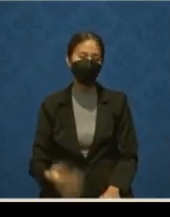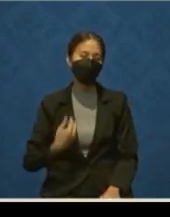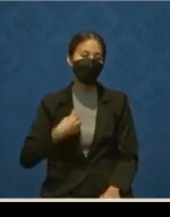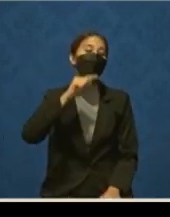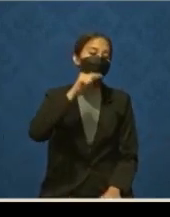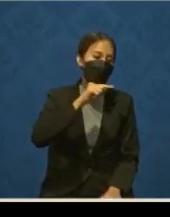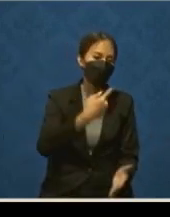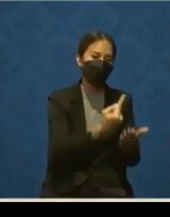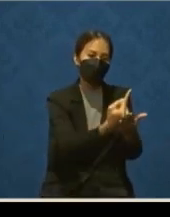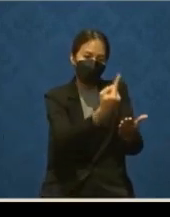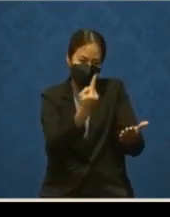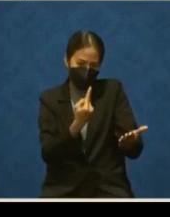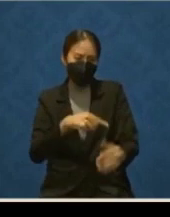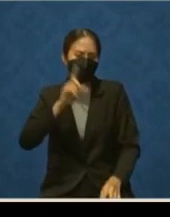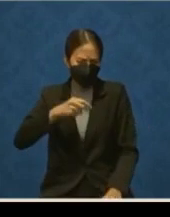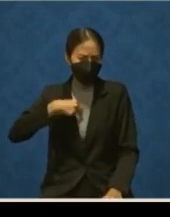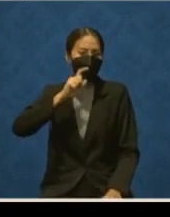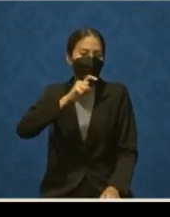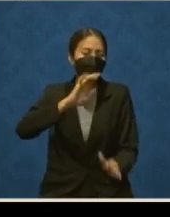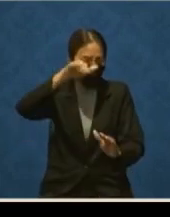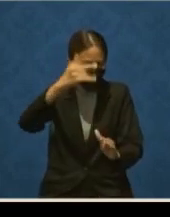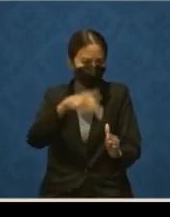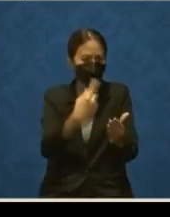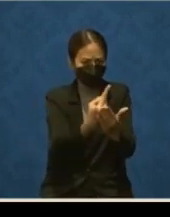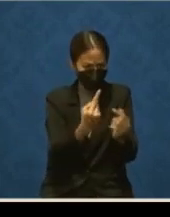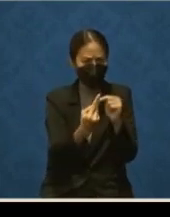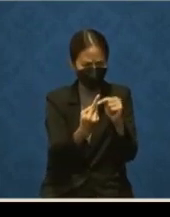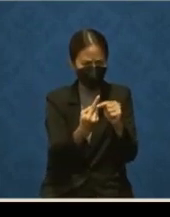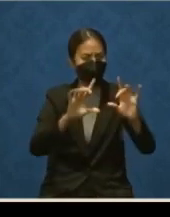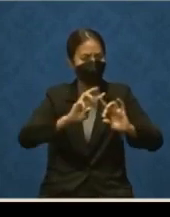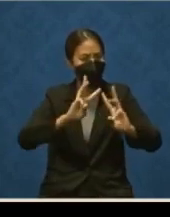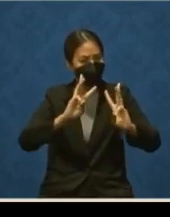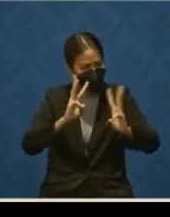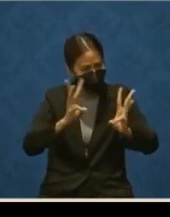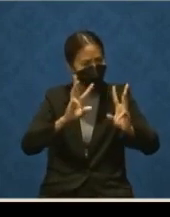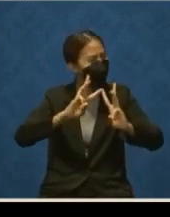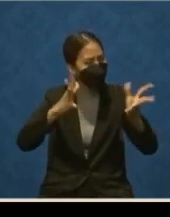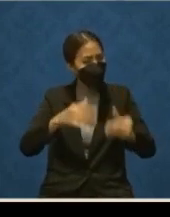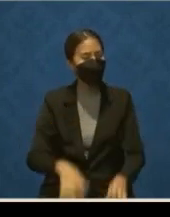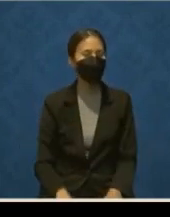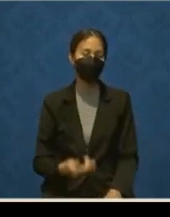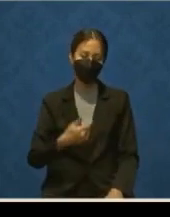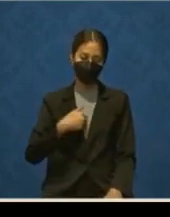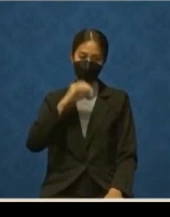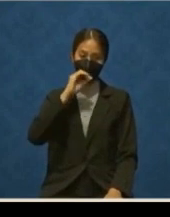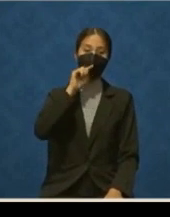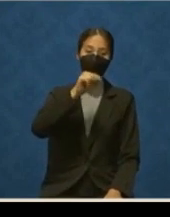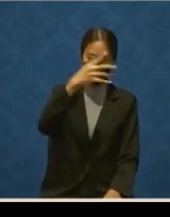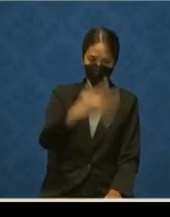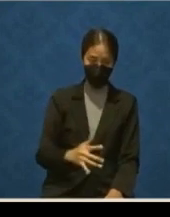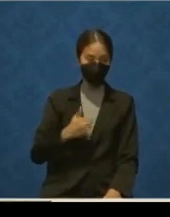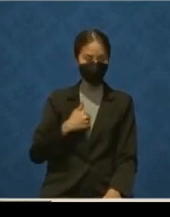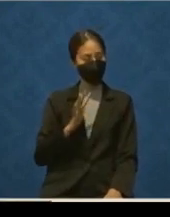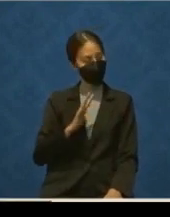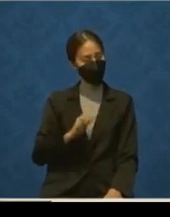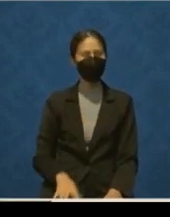านต้องถามผู้รับมอบด้วยว่าพร้อมไม่พร้อมนะครับไม่ใช่ผมมอบไปแล้วก็แล้วไปแล้วผมมอบไปแล้วไม่ใช่ผมก็อยากจะ